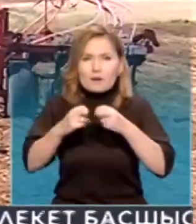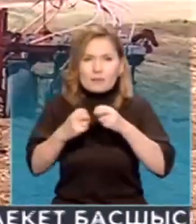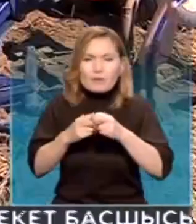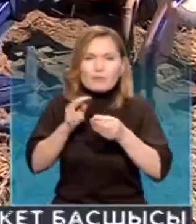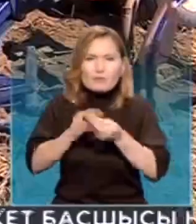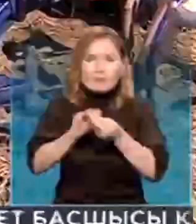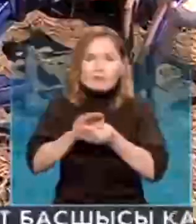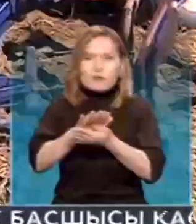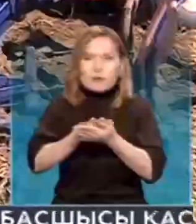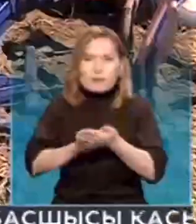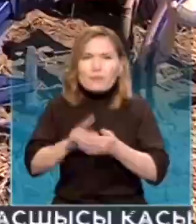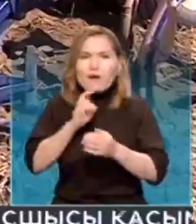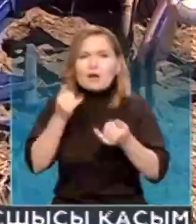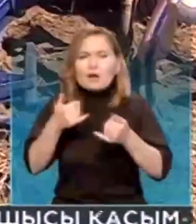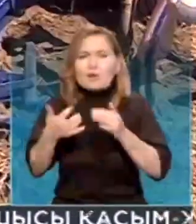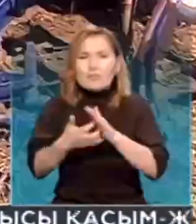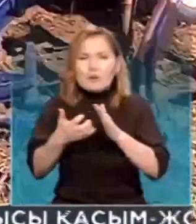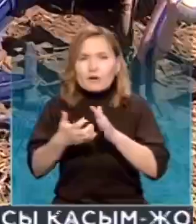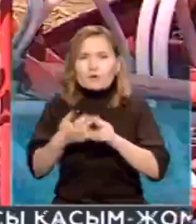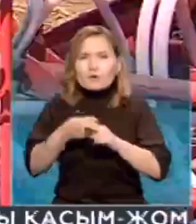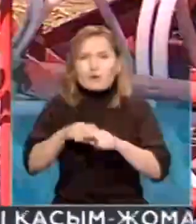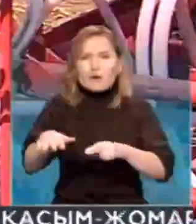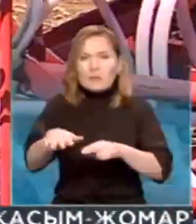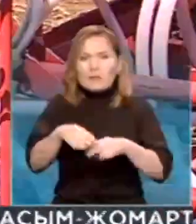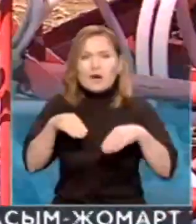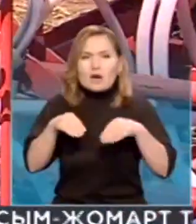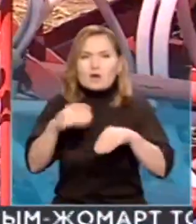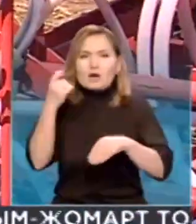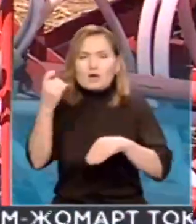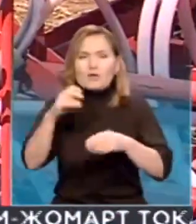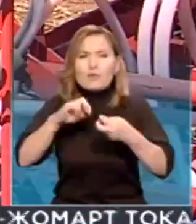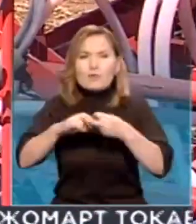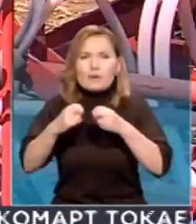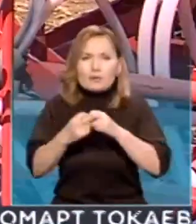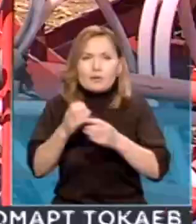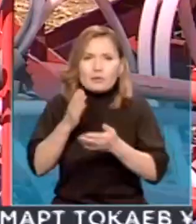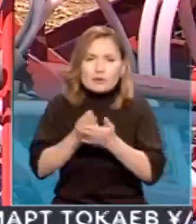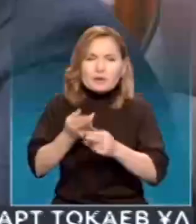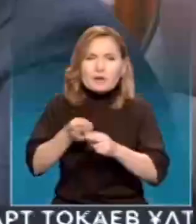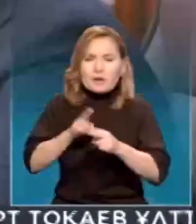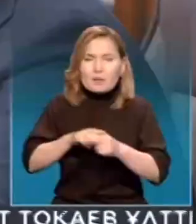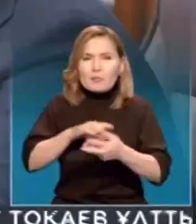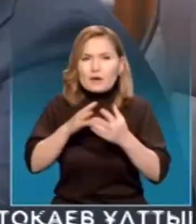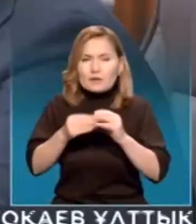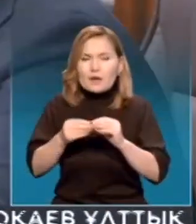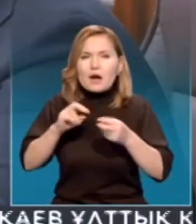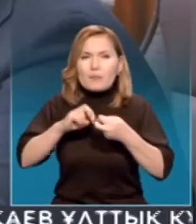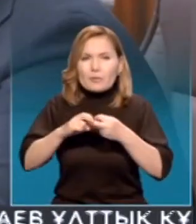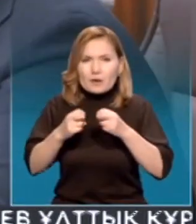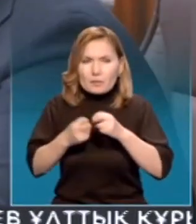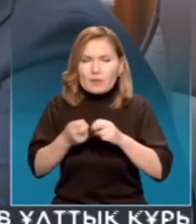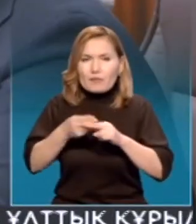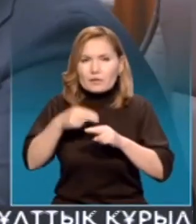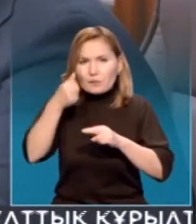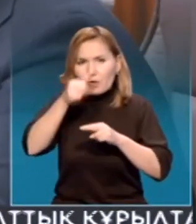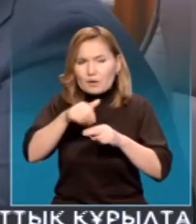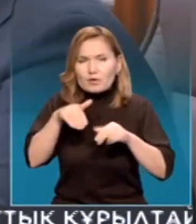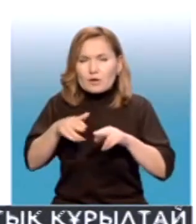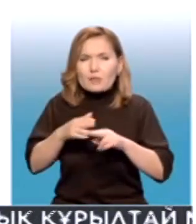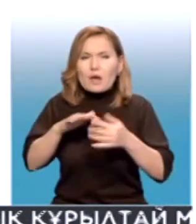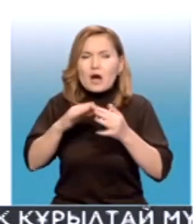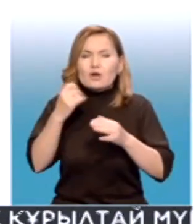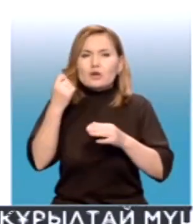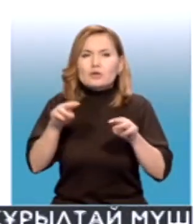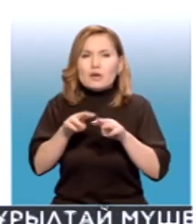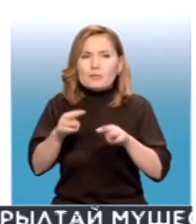айналғандай. Жанармай жетіспеушілік әсіресе жер жыртып егінегетін шаруалар үшін ауыр тиіп жатады. Жыр болған проблемаға бұл жолы жол бермеу үшін ауыл